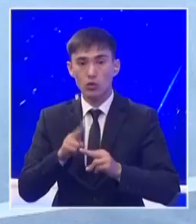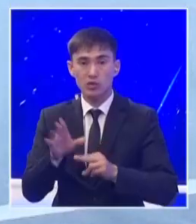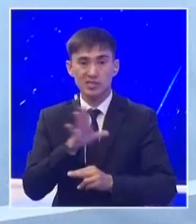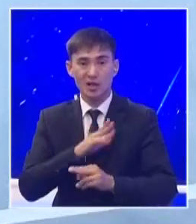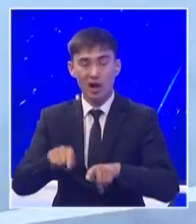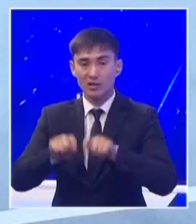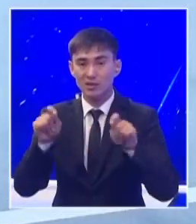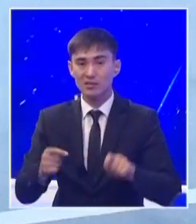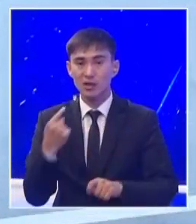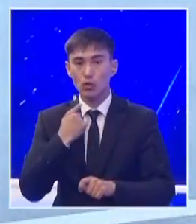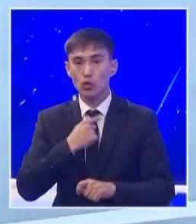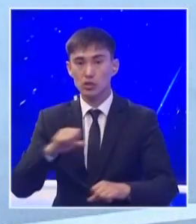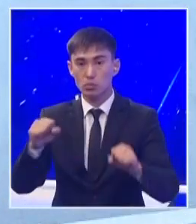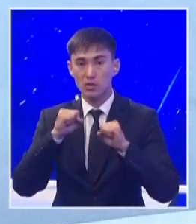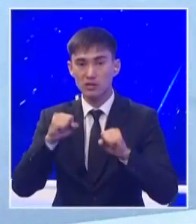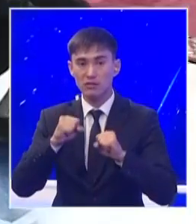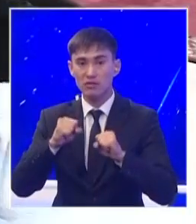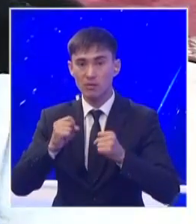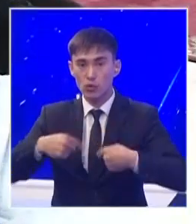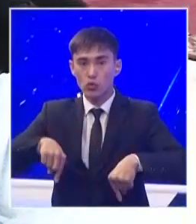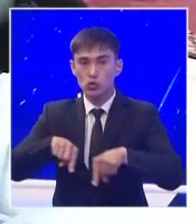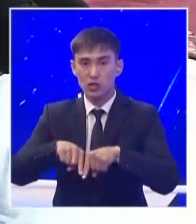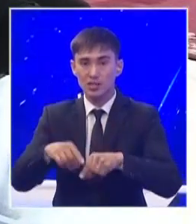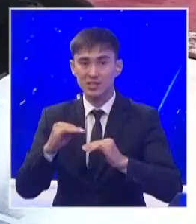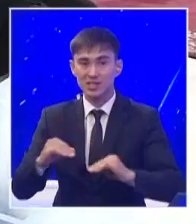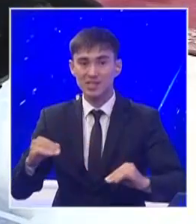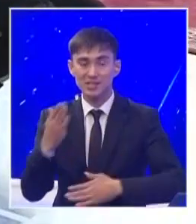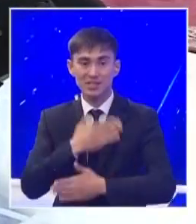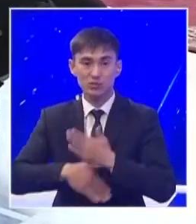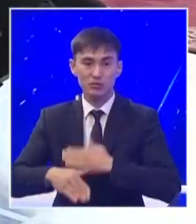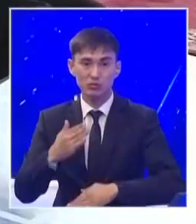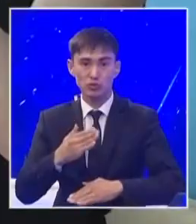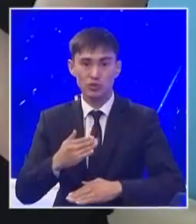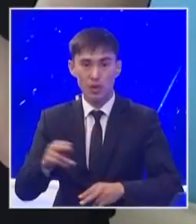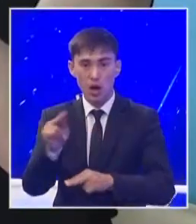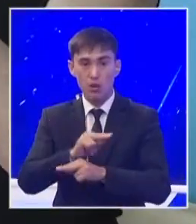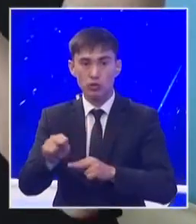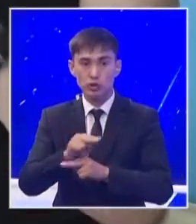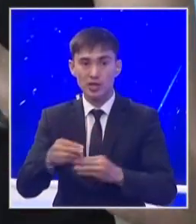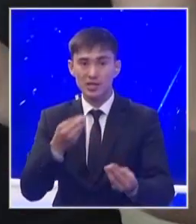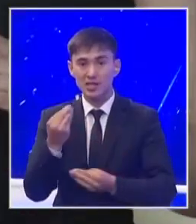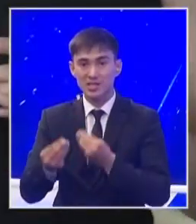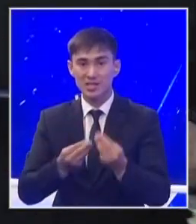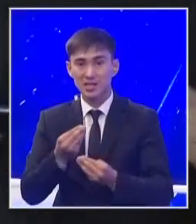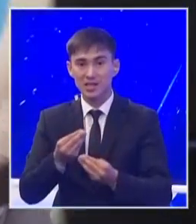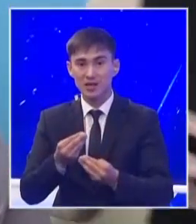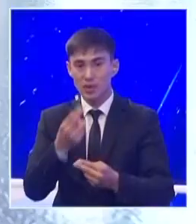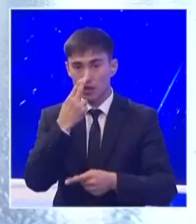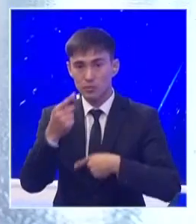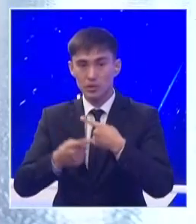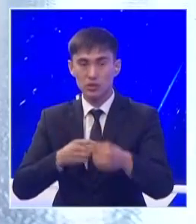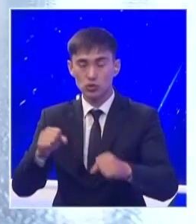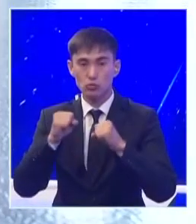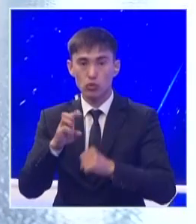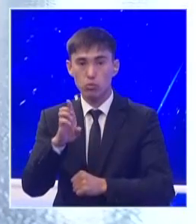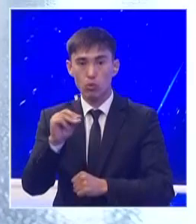стало открытие в Талдыкургане спортивного кружка, где детей с ограниченными возможностями обучают игре в адаптивный вид